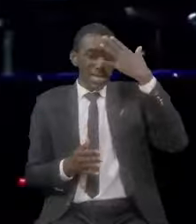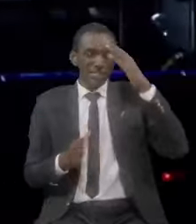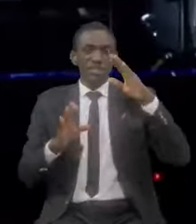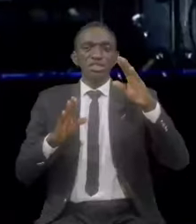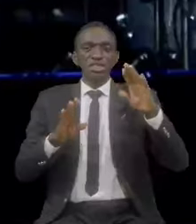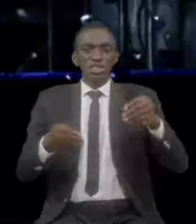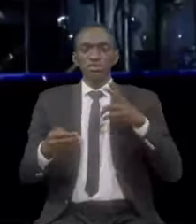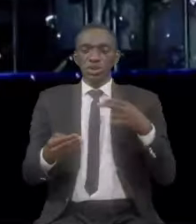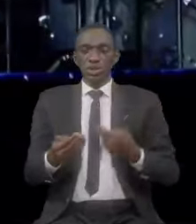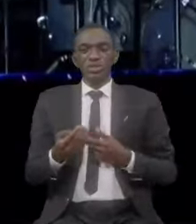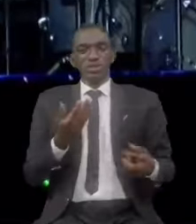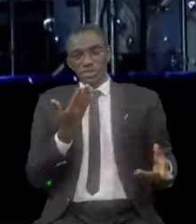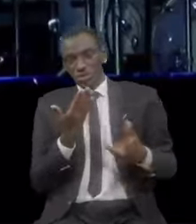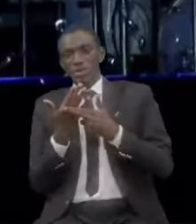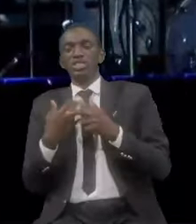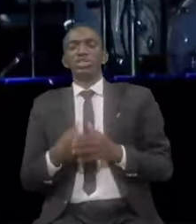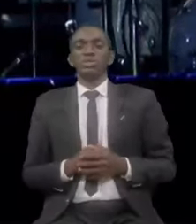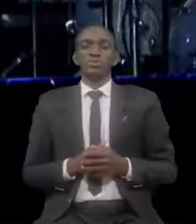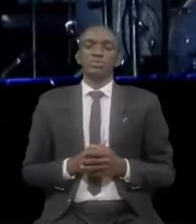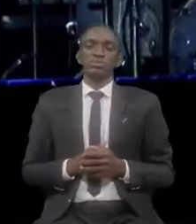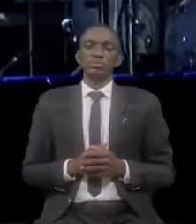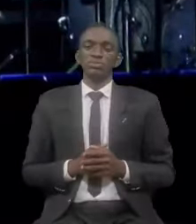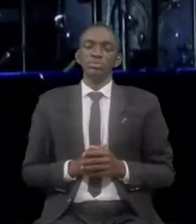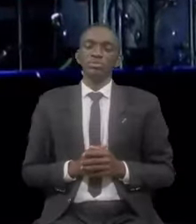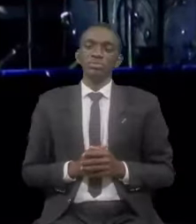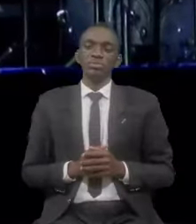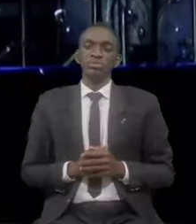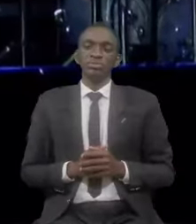nous offre la restauration.